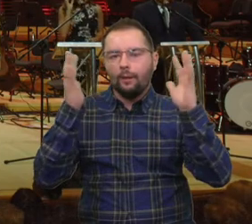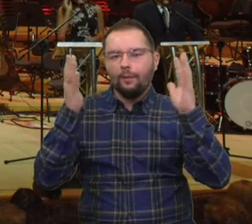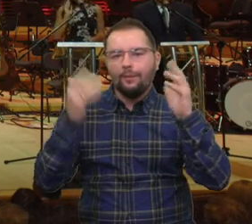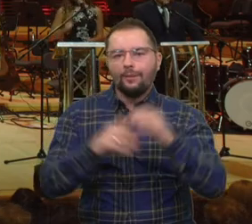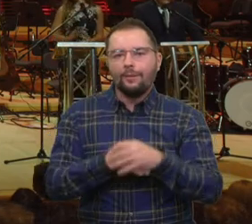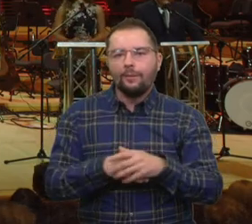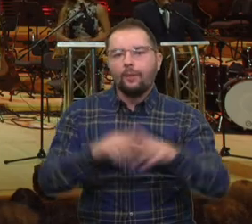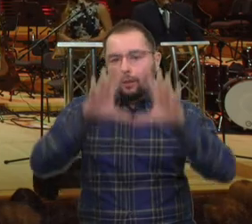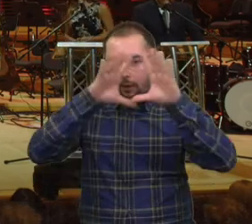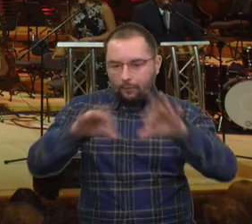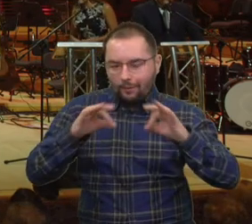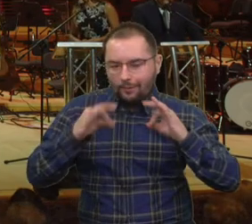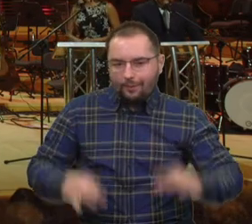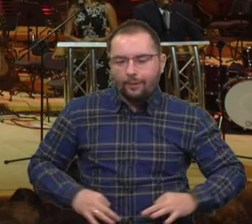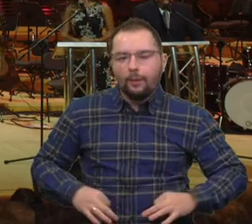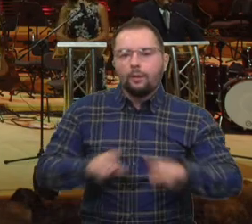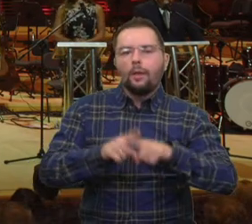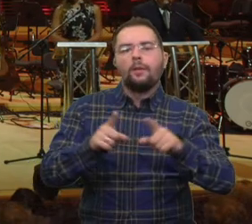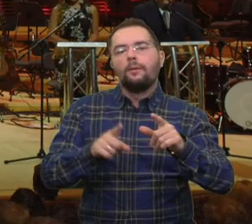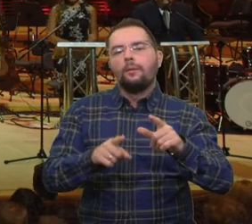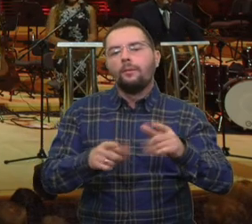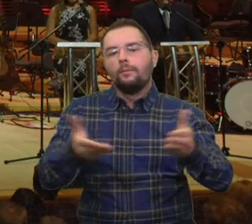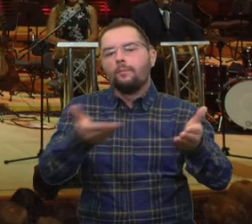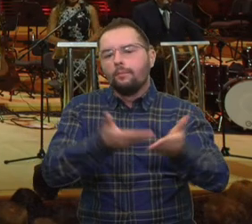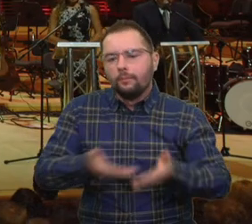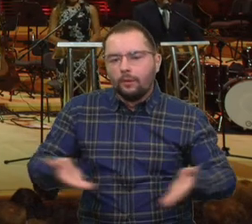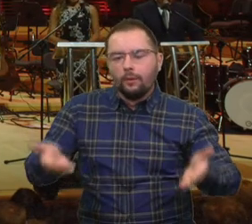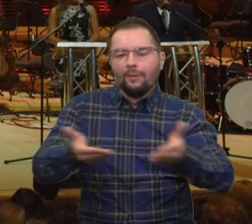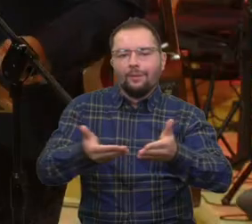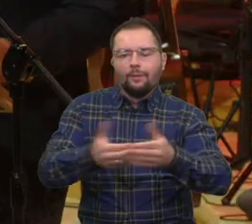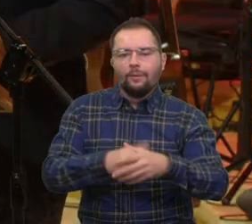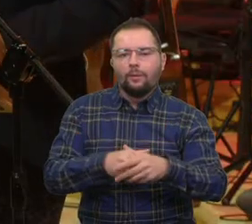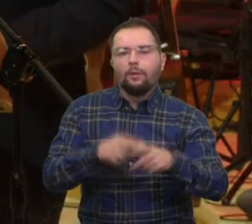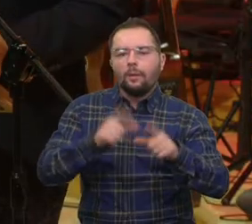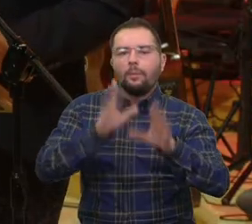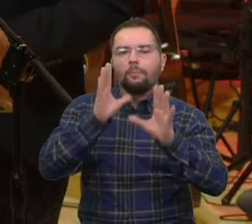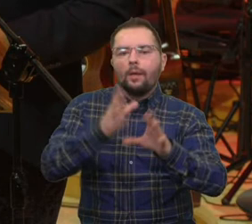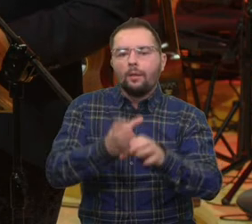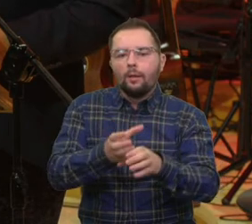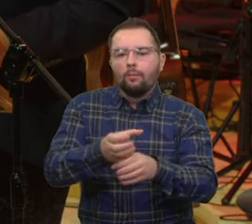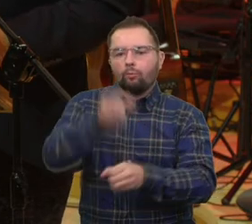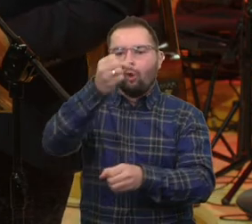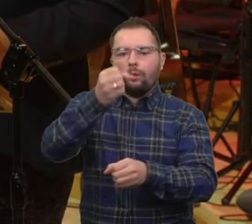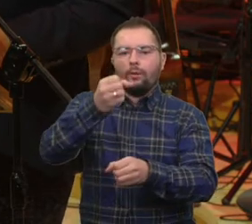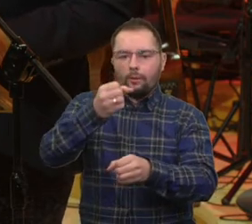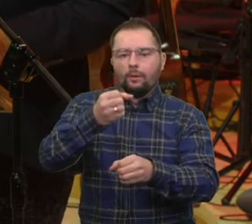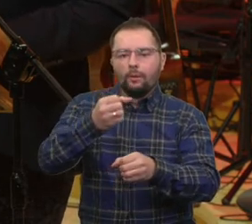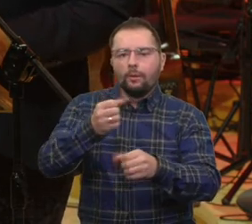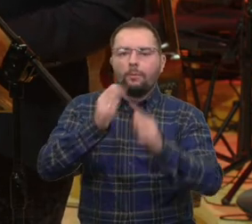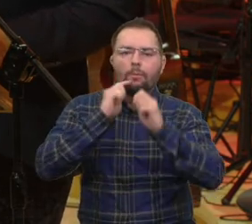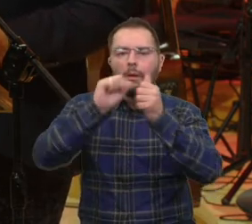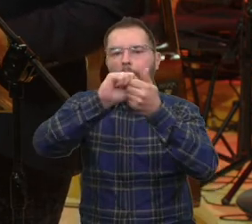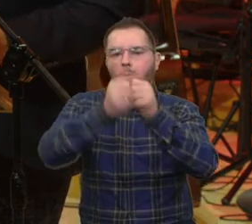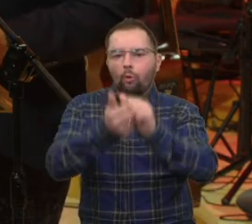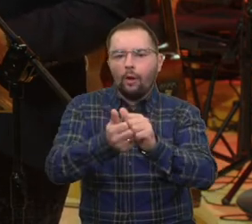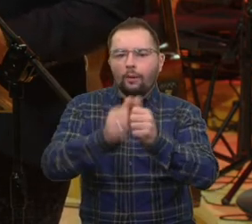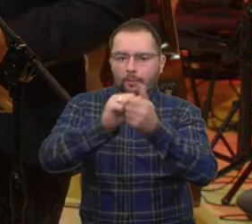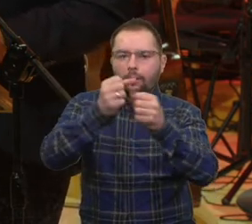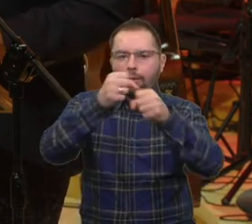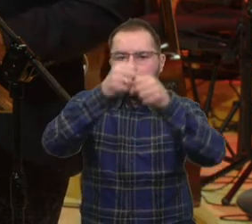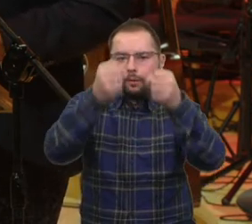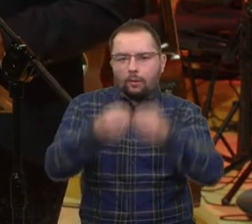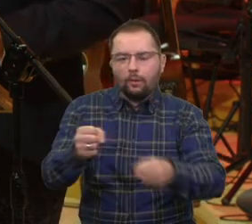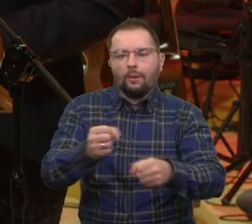Tym bardziej, Szanowni Państwo, że oto przed nami uroczystość wręczenia statuetek dla marszałka województwa śląskiego,